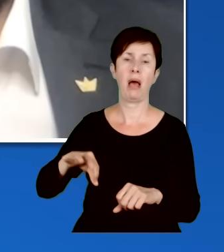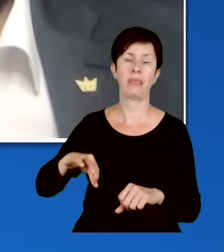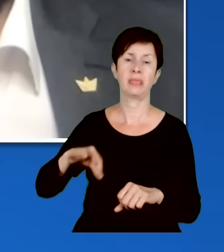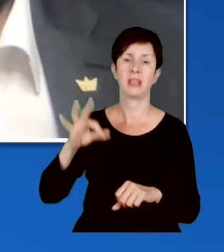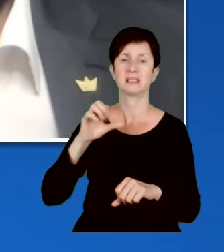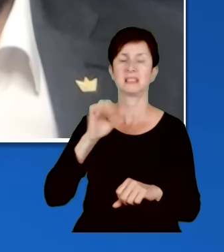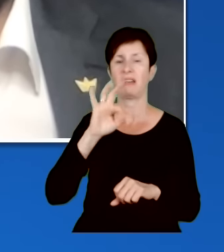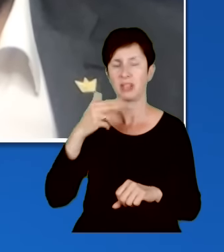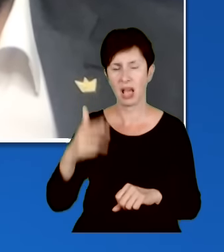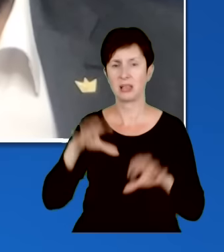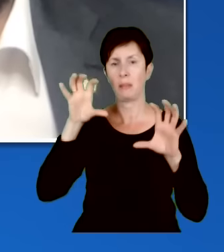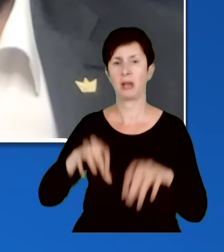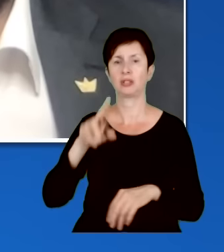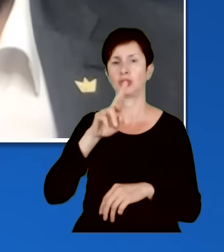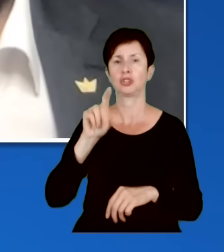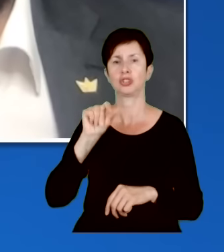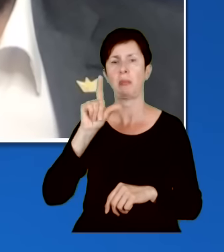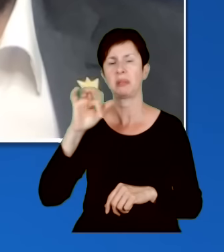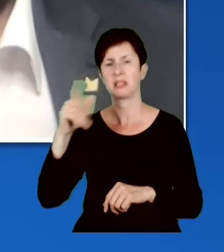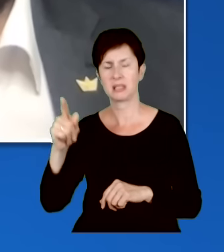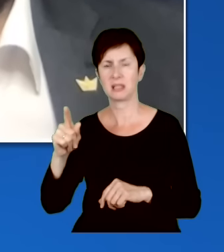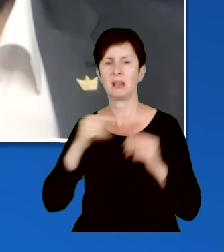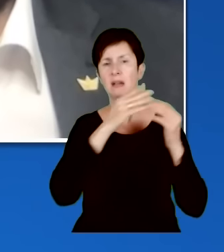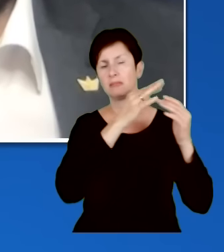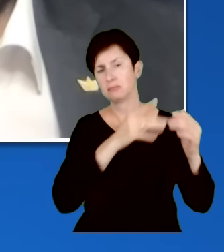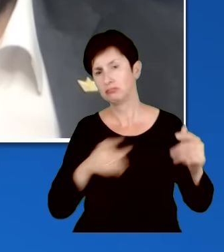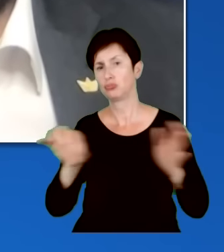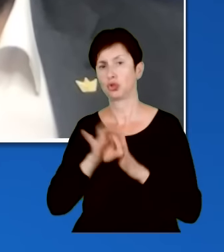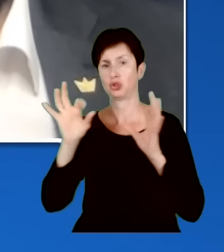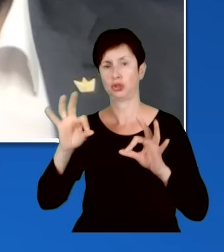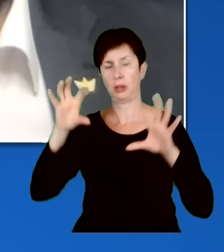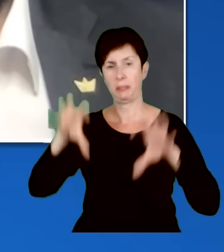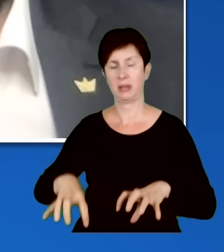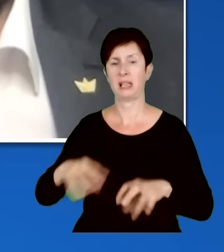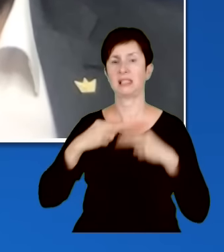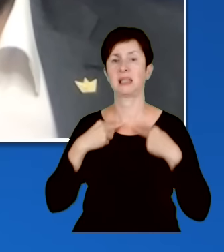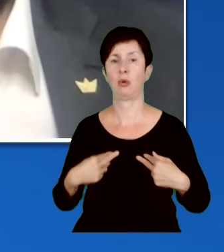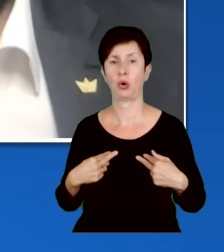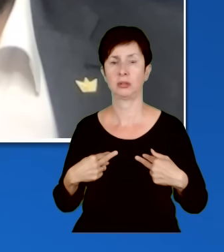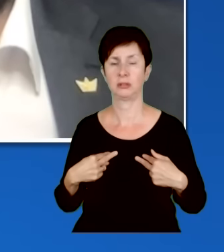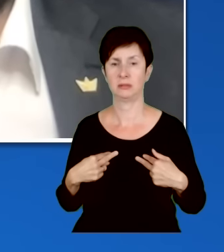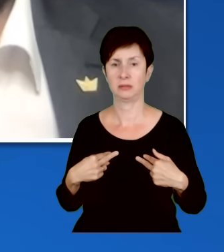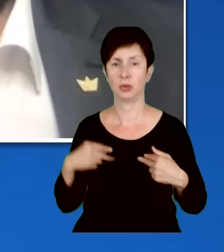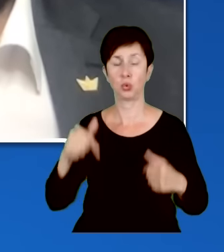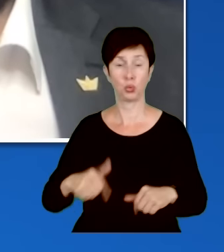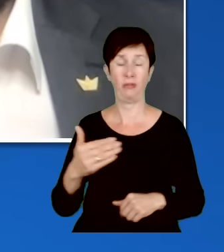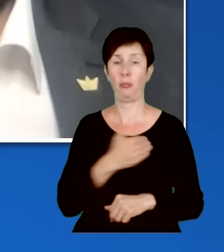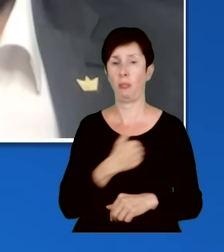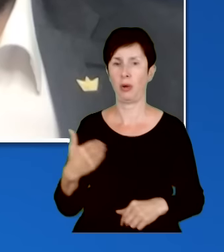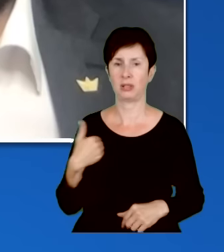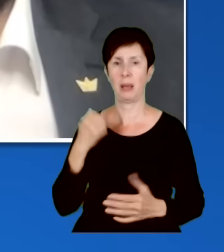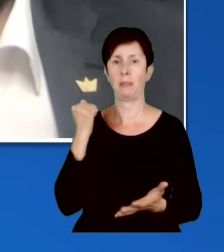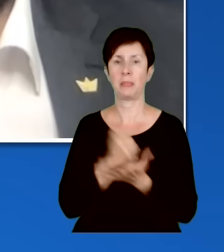poprzez pana prezesa rzeplińskiego aż po dzisiejszą prezes trybunału konstytucyjnego w Polsce prawem